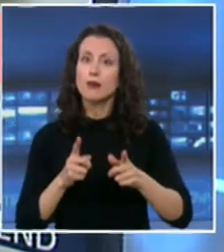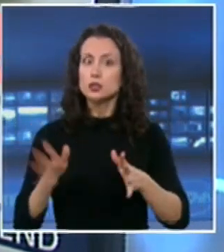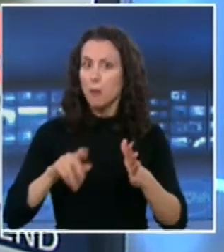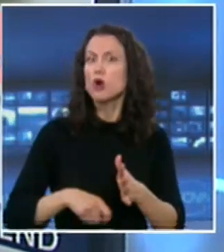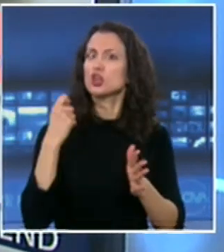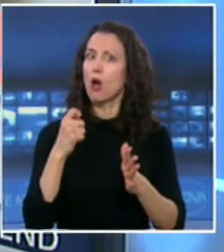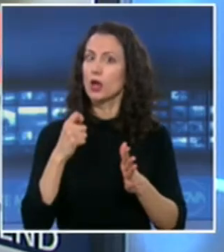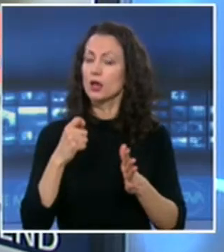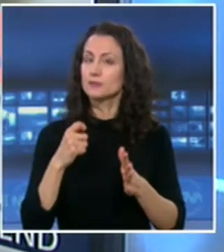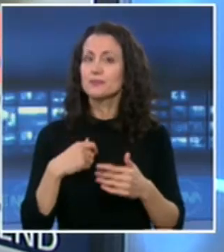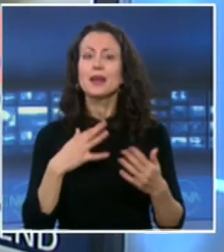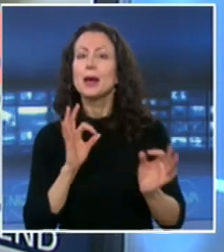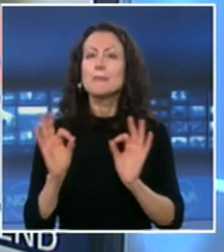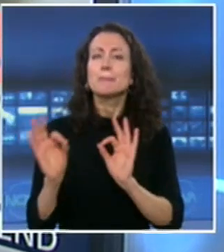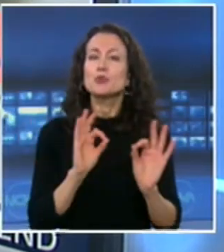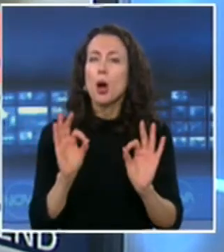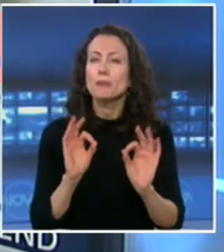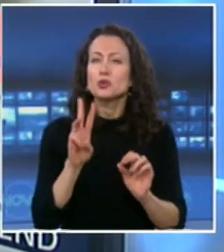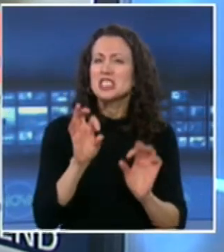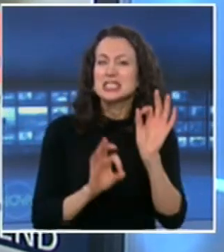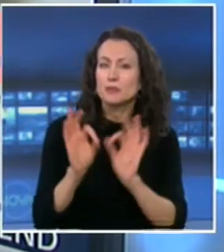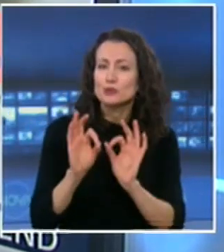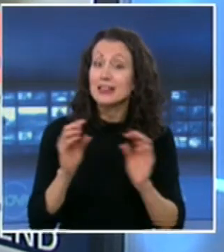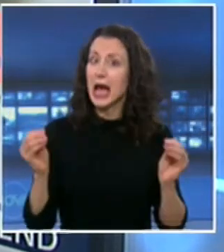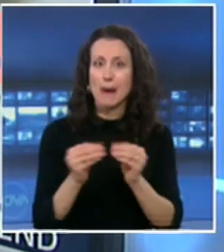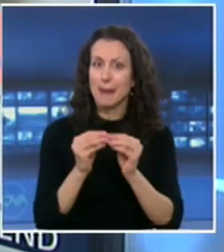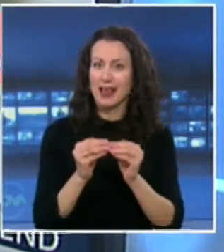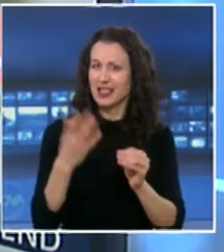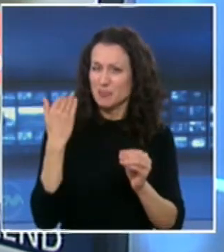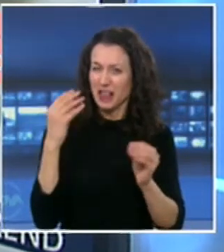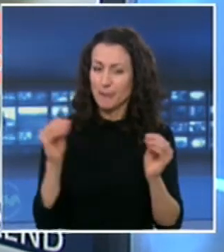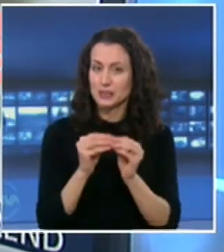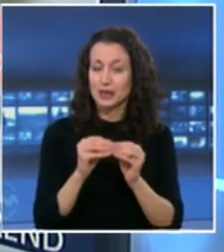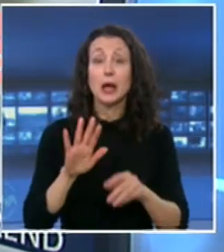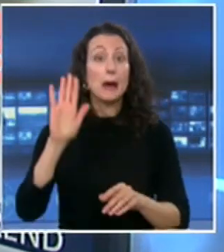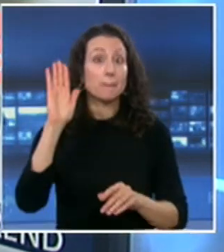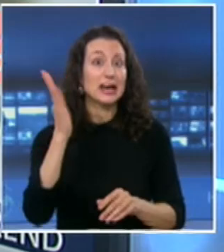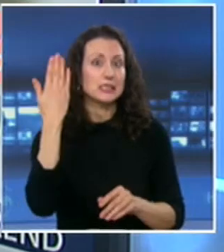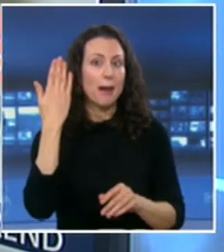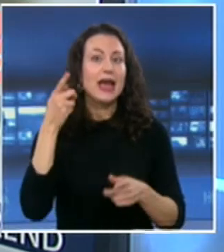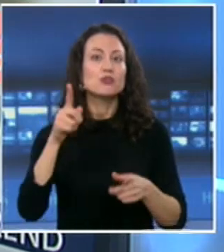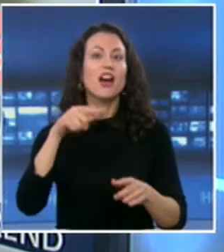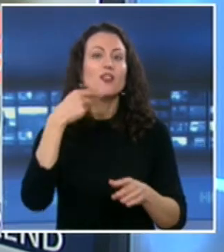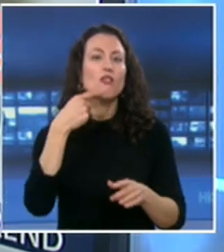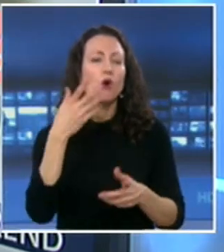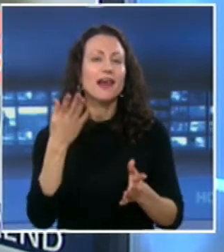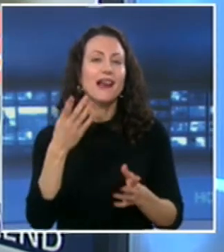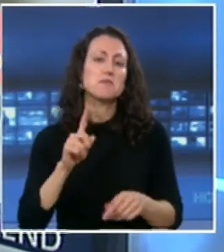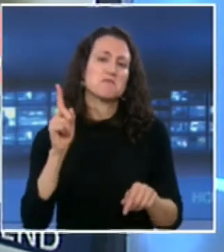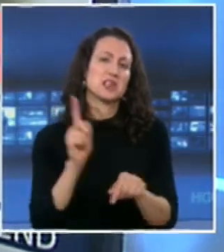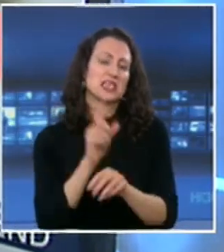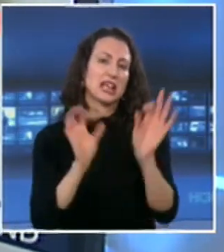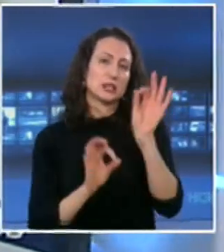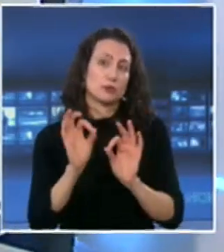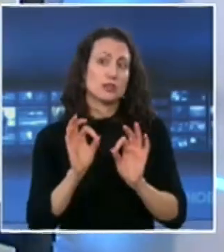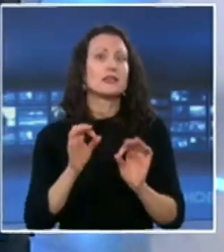по-строги. Сходен дял е отчетен през април. През май обаче става дума за едва 11% от хората, които са искали